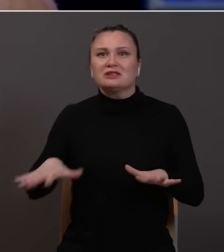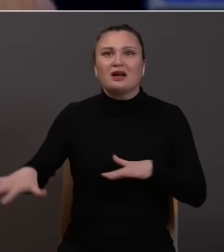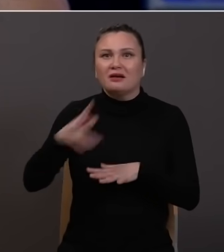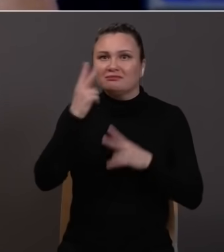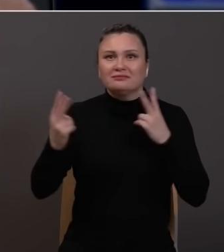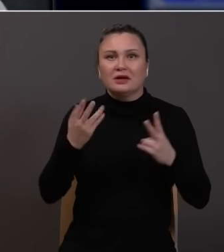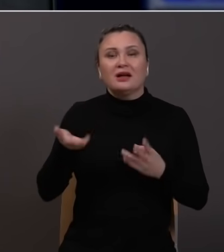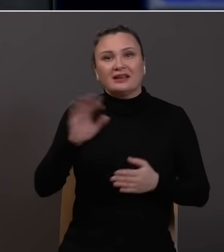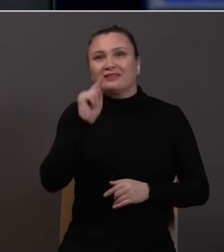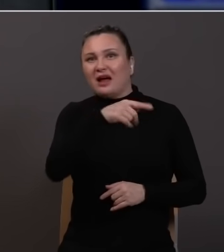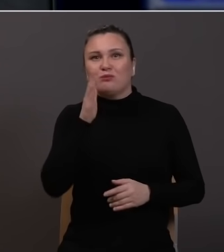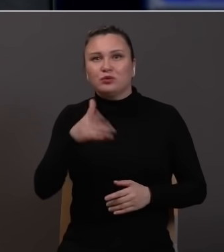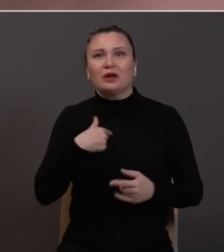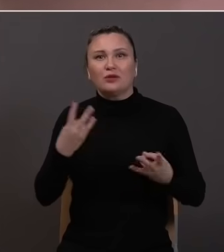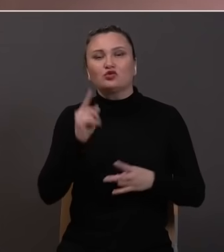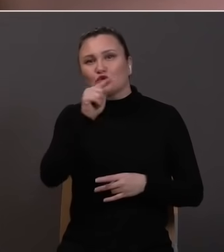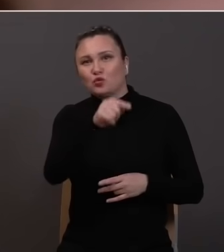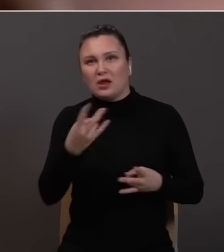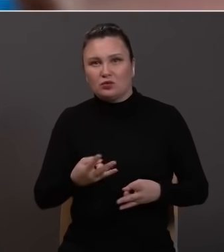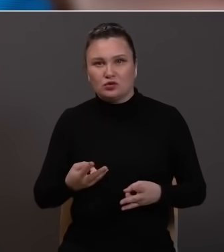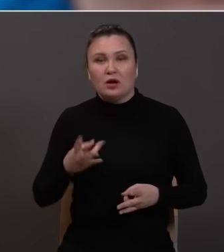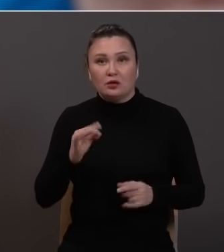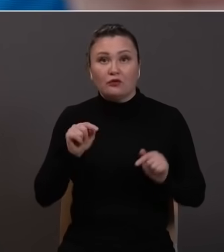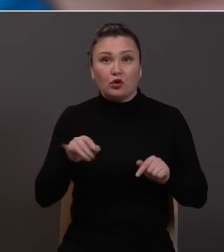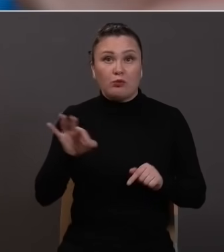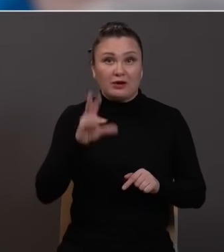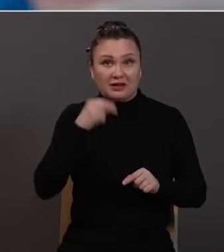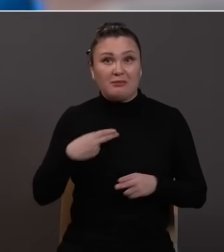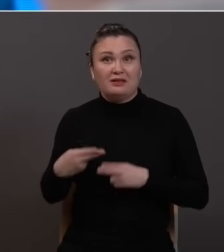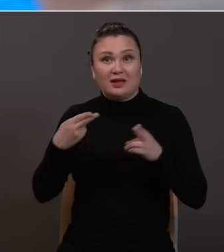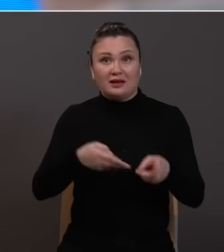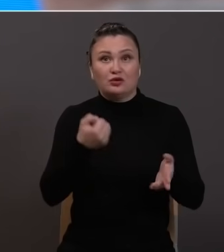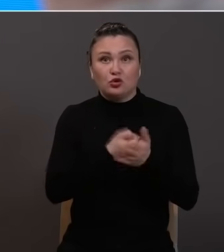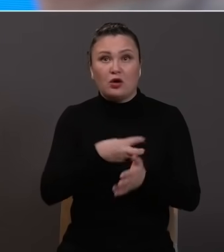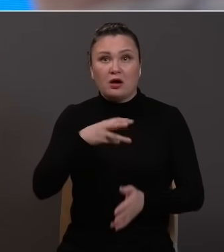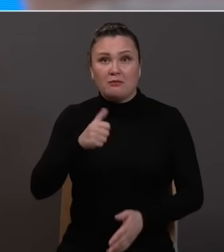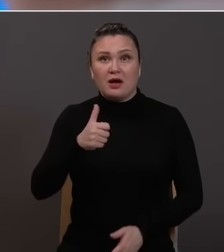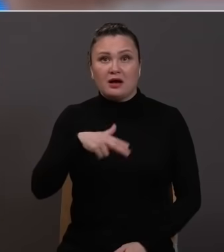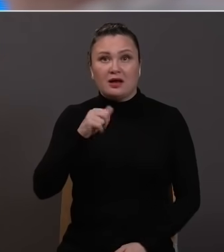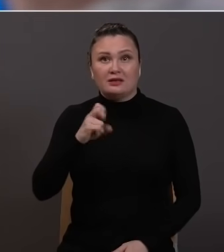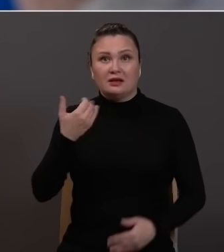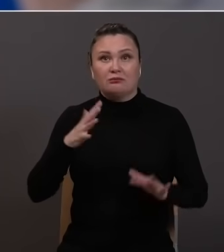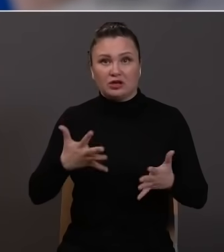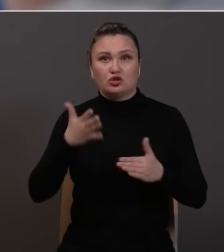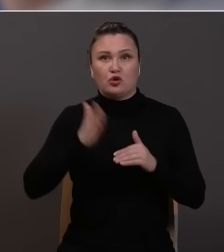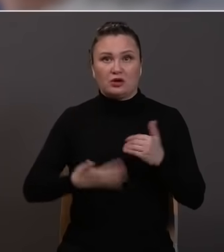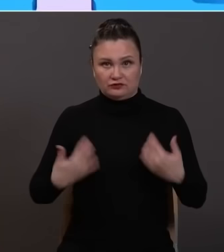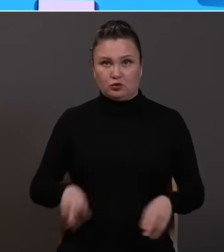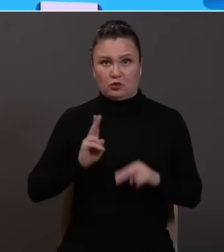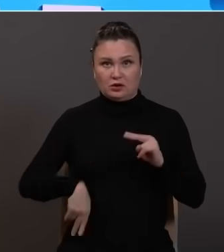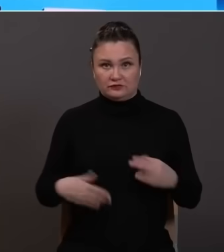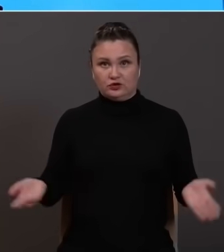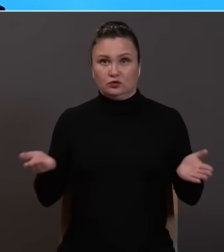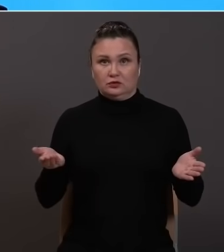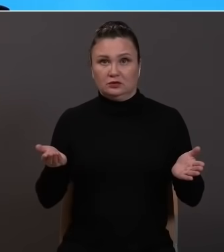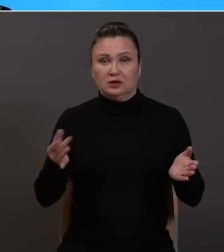ребята, поехали, там будет, вот, ну, нам нужно туда. Но в тот момент, когда мы добрались до Магадана, случился конец. Все, проект закончился.